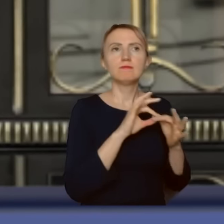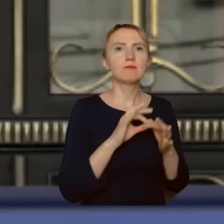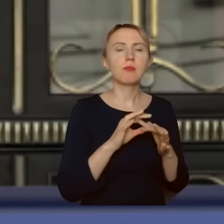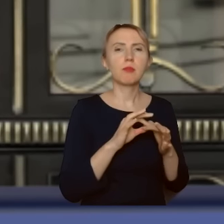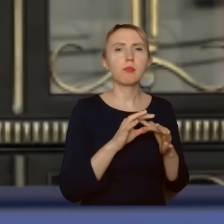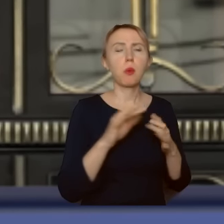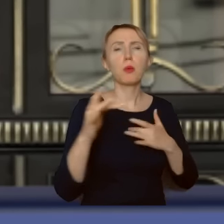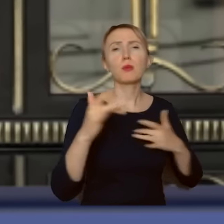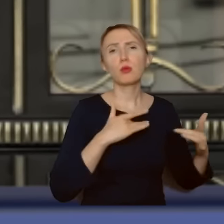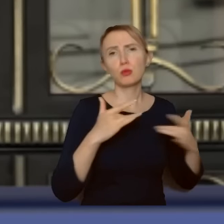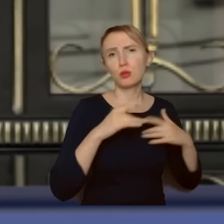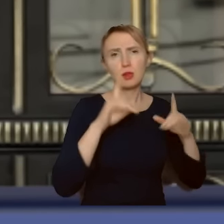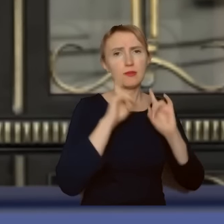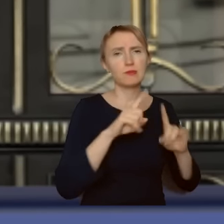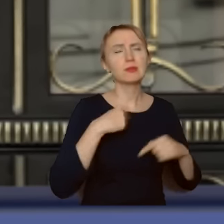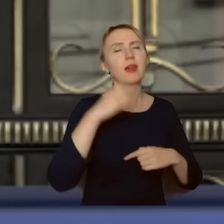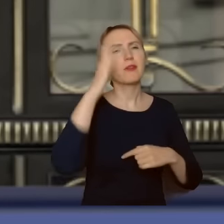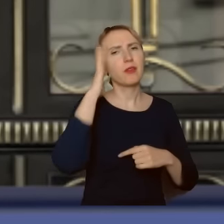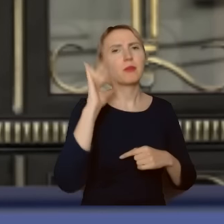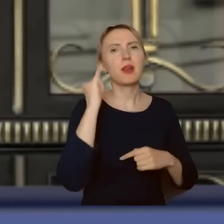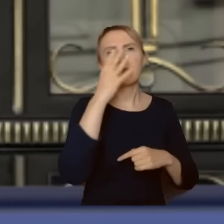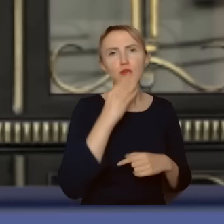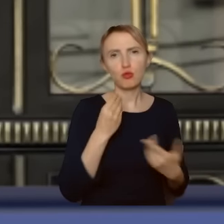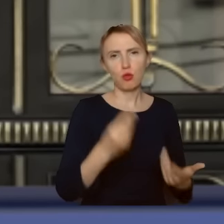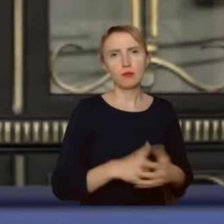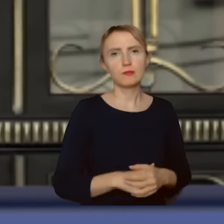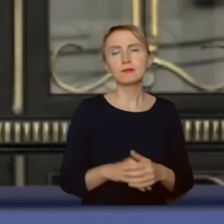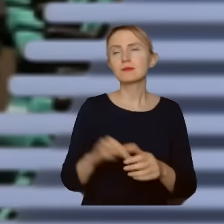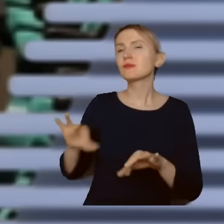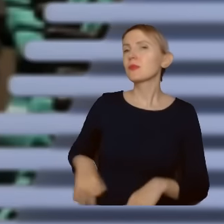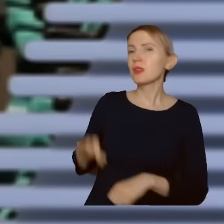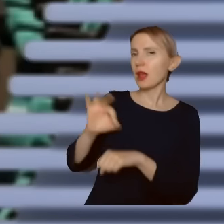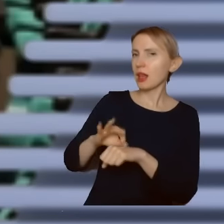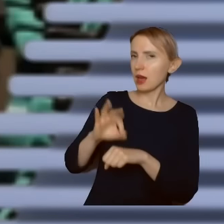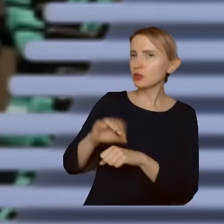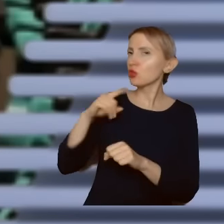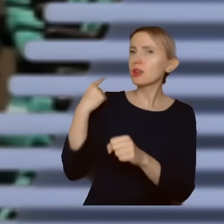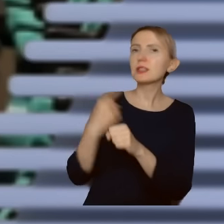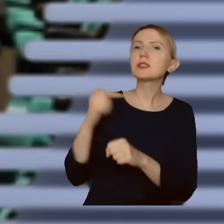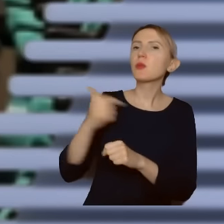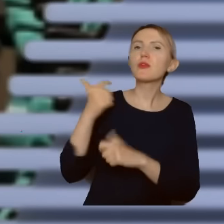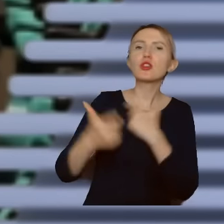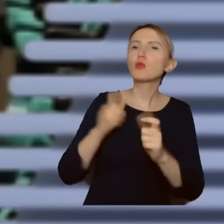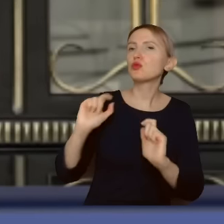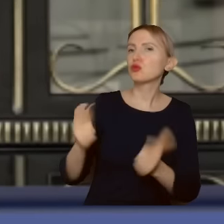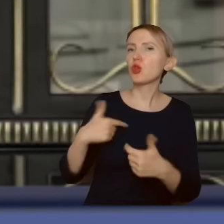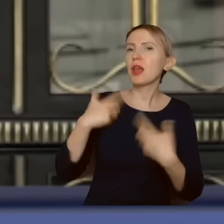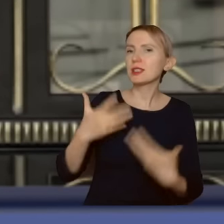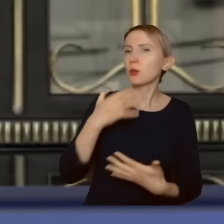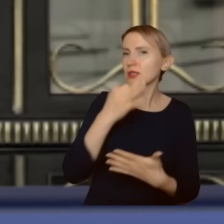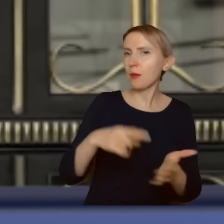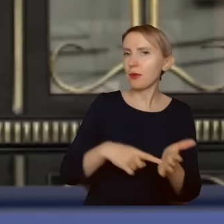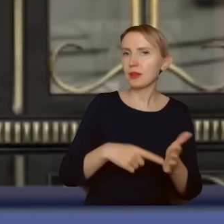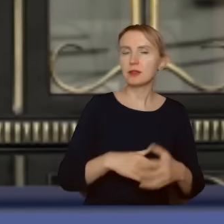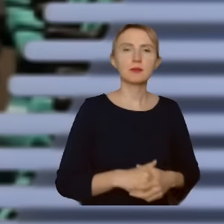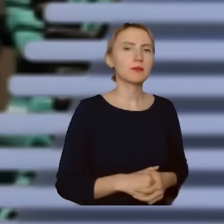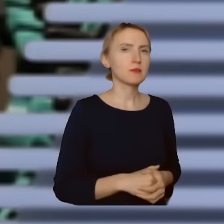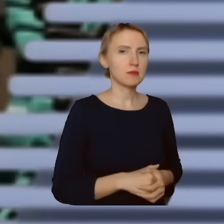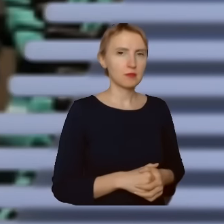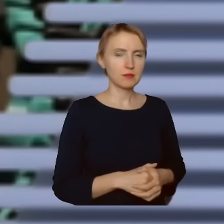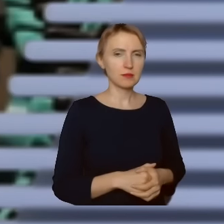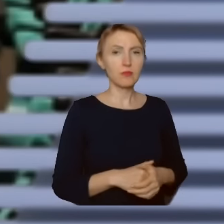torturą. Ja wiem, jak to wygląda. Sam miałem... Właśnie pan jest lekarzem. Ale jaką decyzję ten lekarz powinien podjąć? O to chciałem pana spytać. Panie redaktorze, co ten